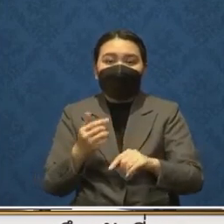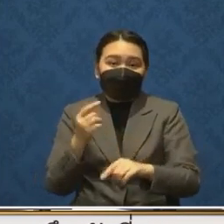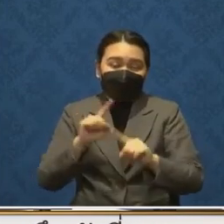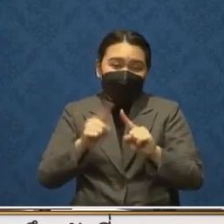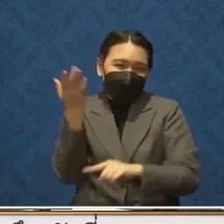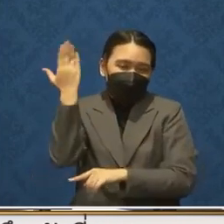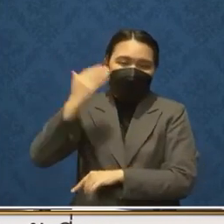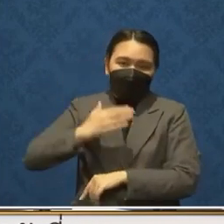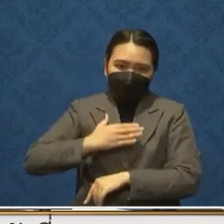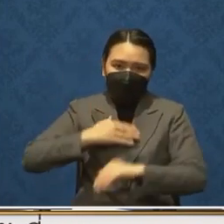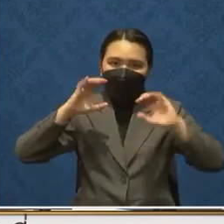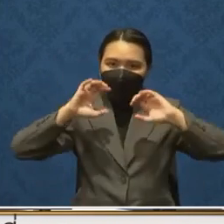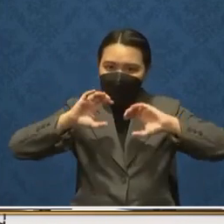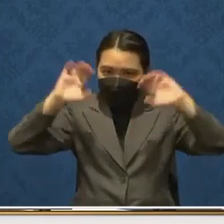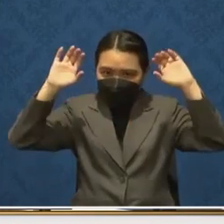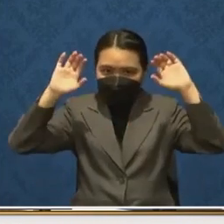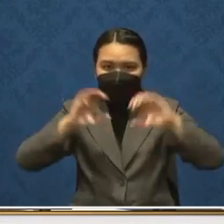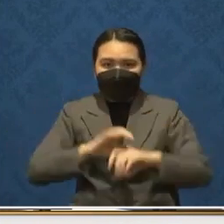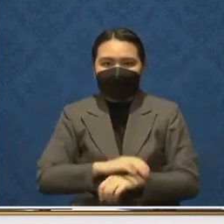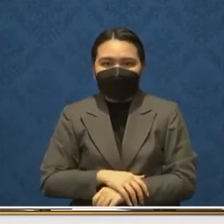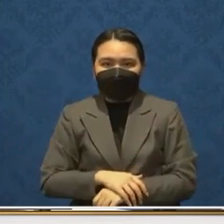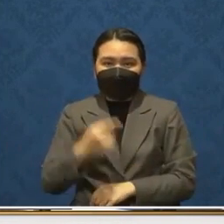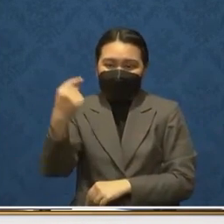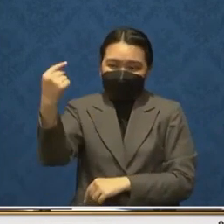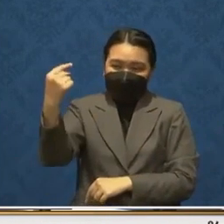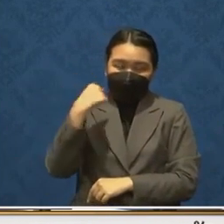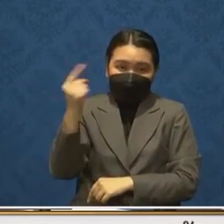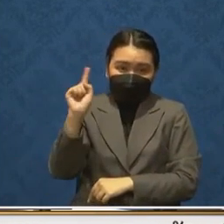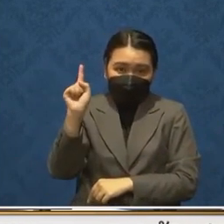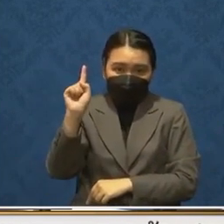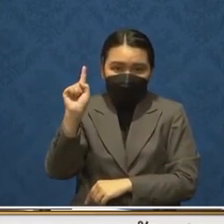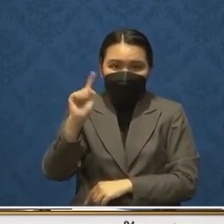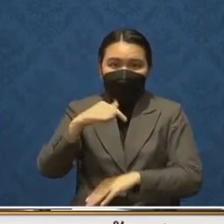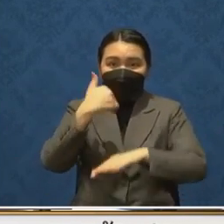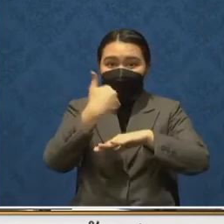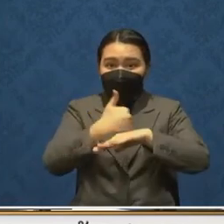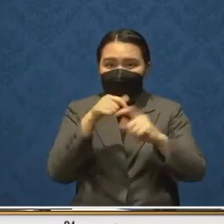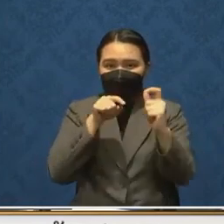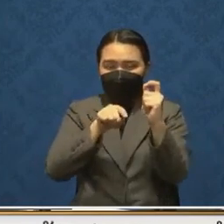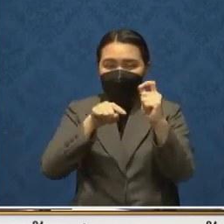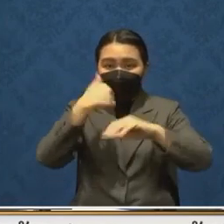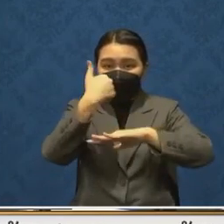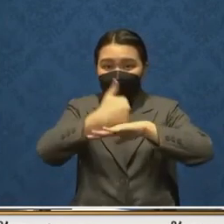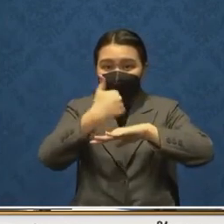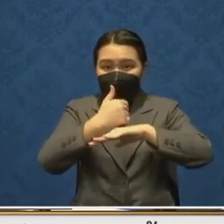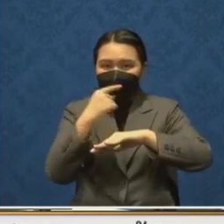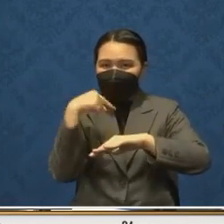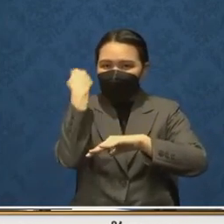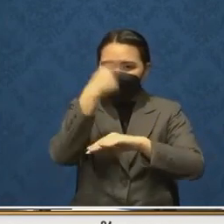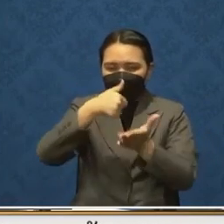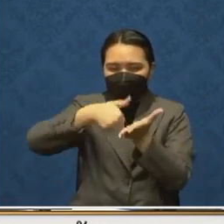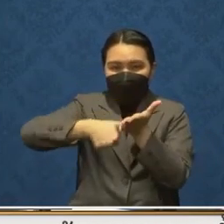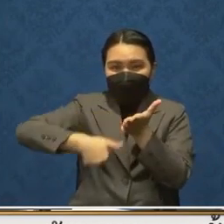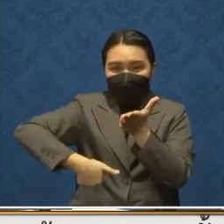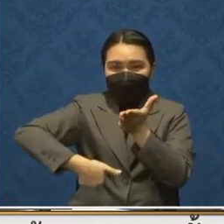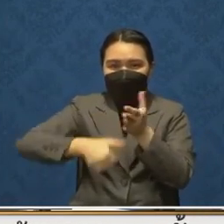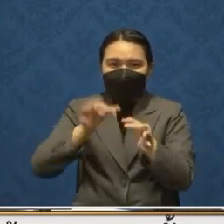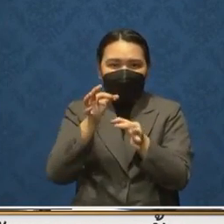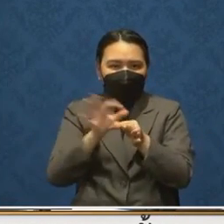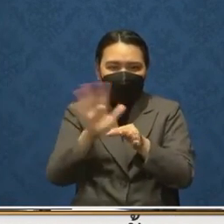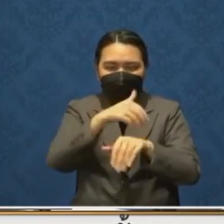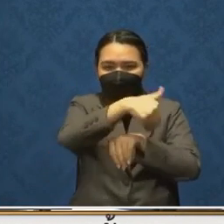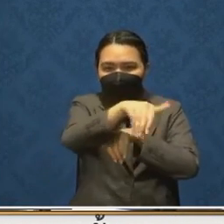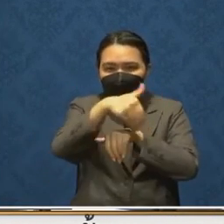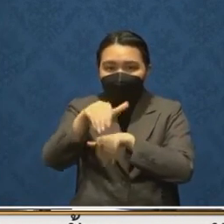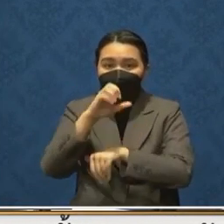เป็รัฐบาลเขาสั่งไปที่นายอเภอ ใครเป็นนี่เปสนลบบที่อำเภอ ไปแจ้ง